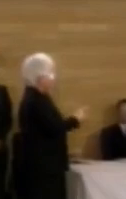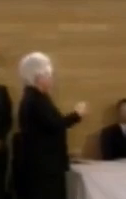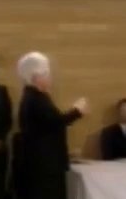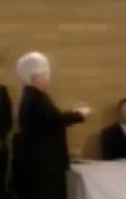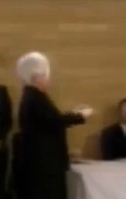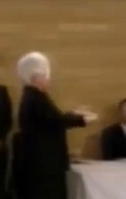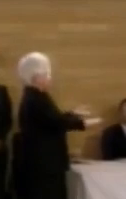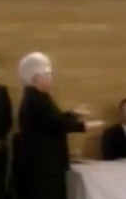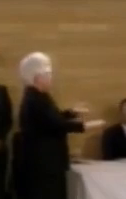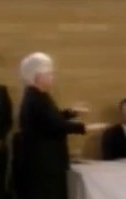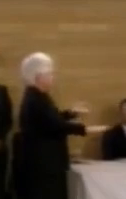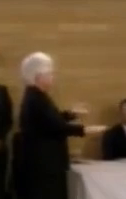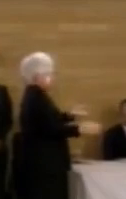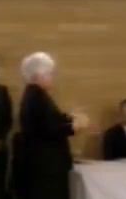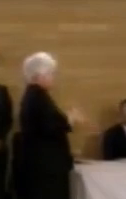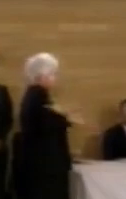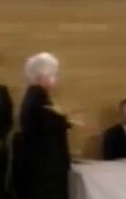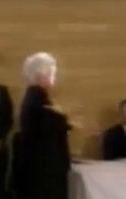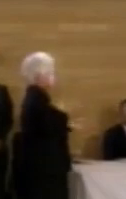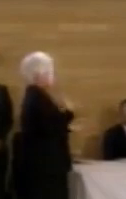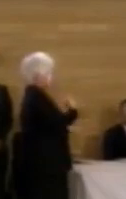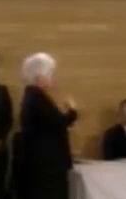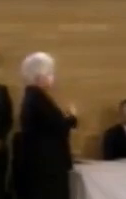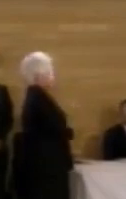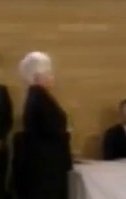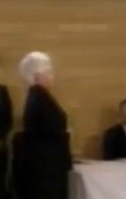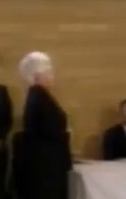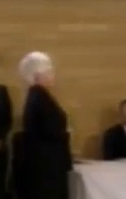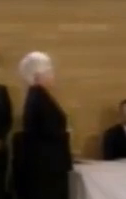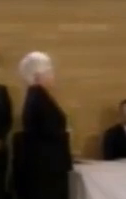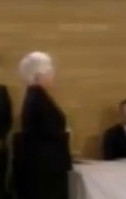かなければなりません。